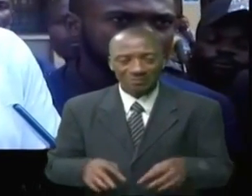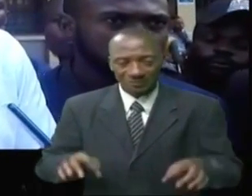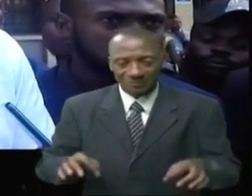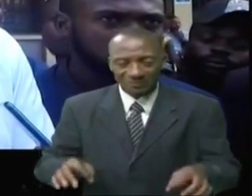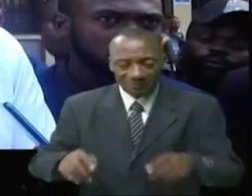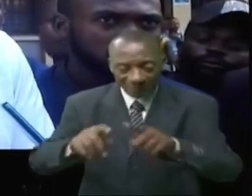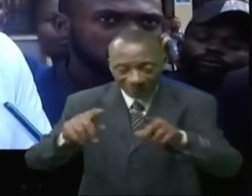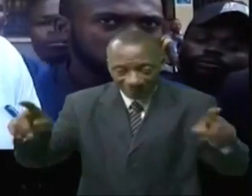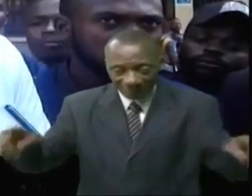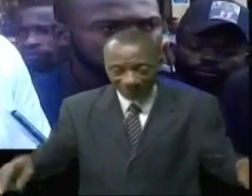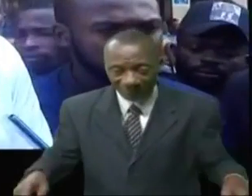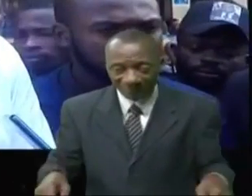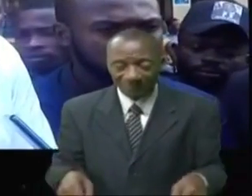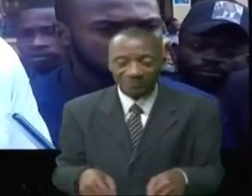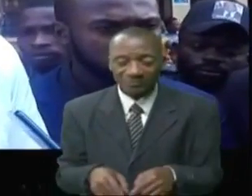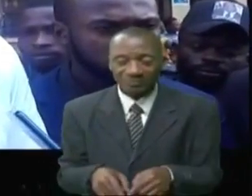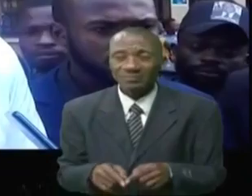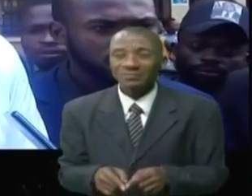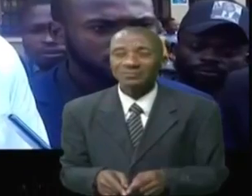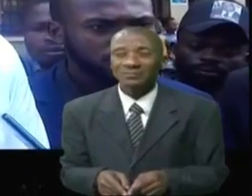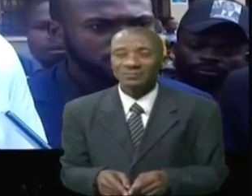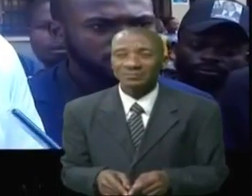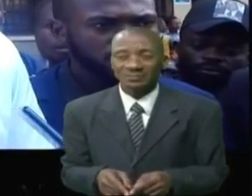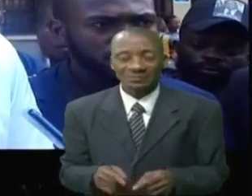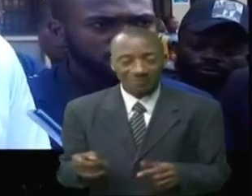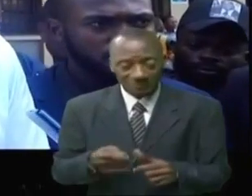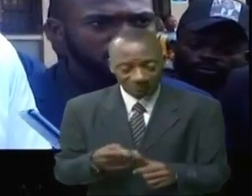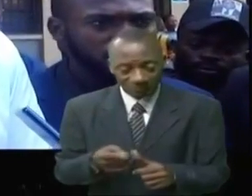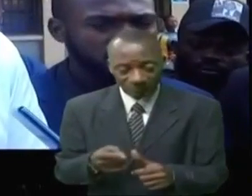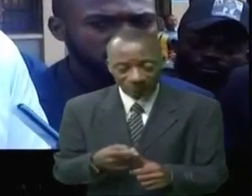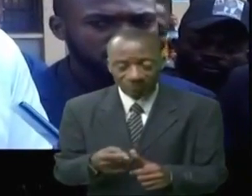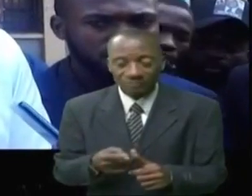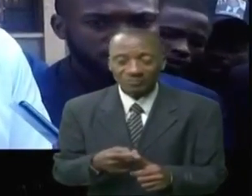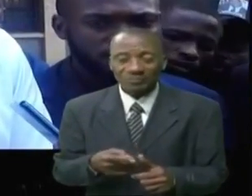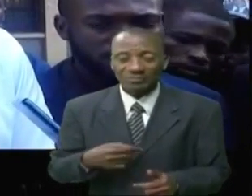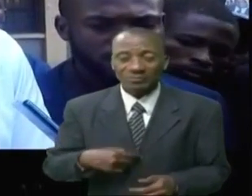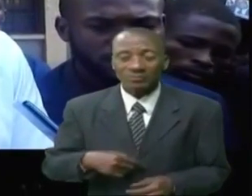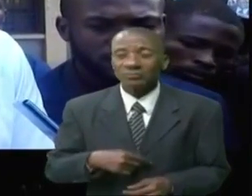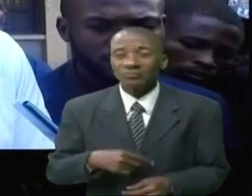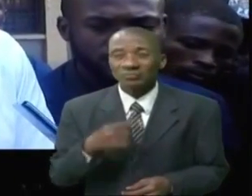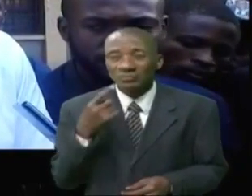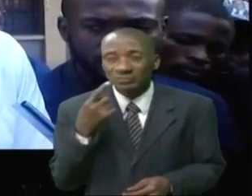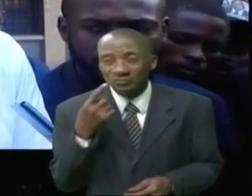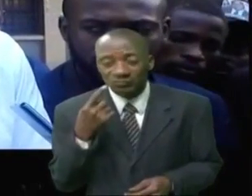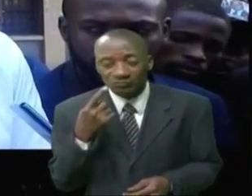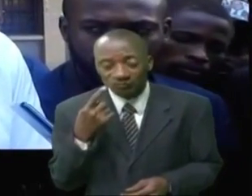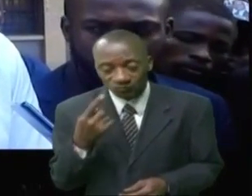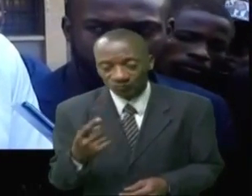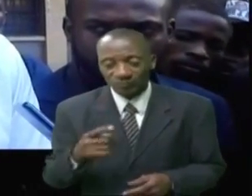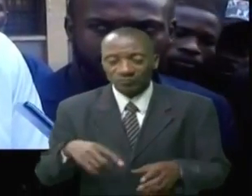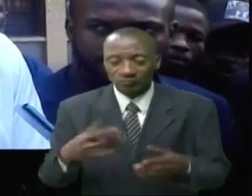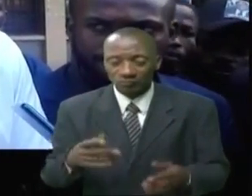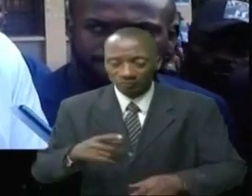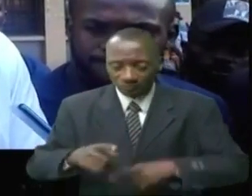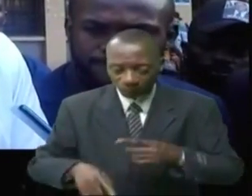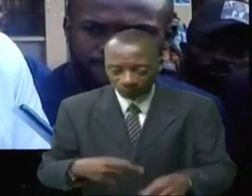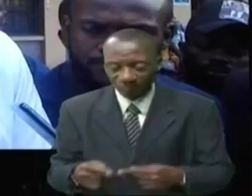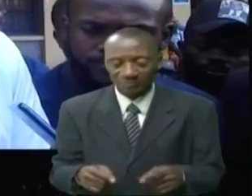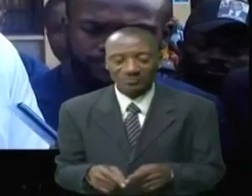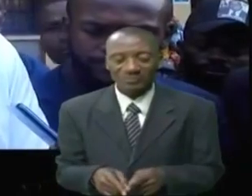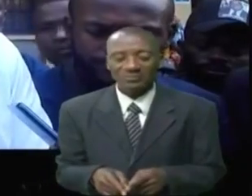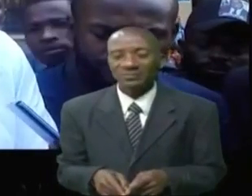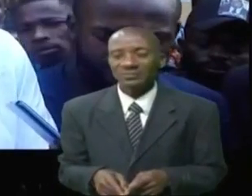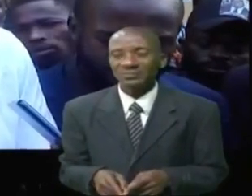et libération en quatre tranches. C'est ce partenariat technique entre la faculté des sciences économiques et d'agronomie qui va